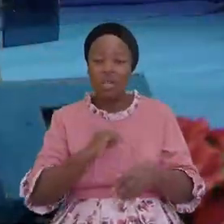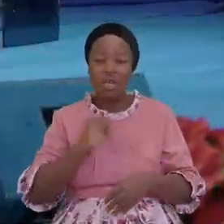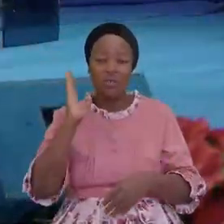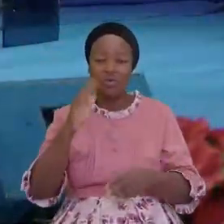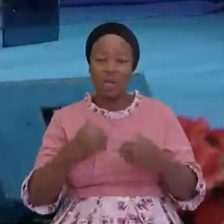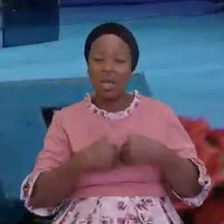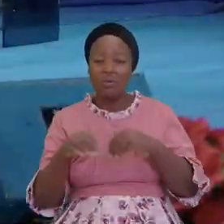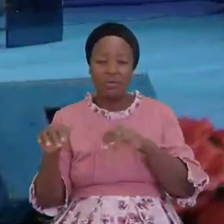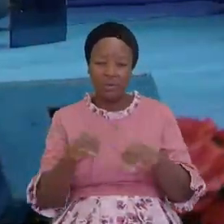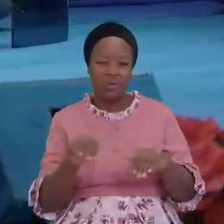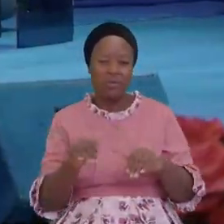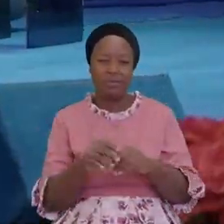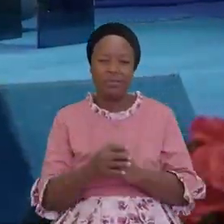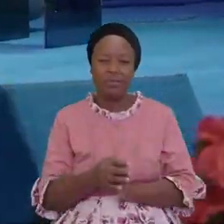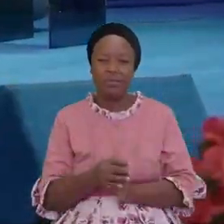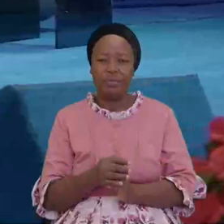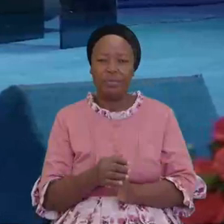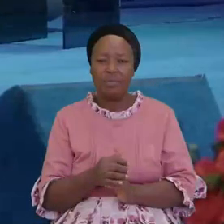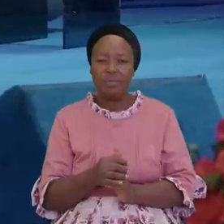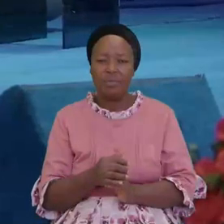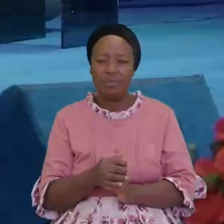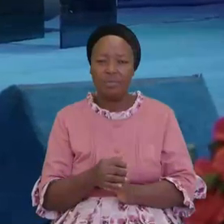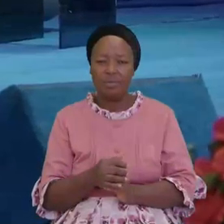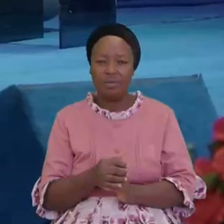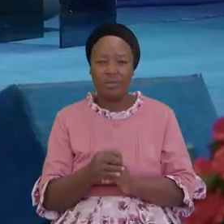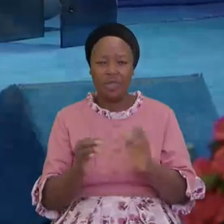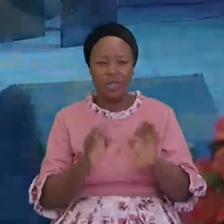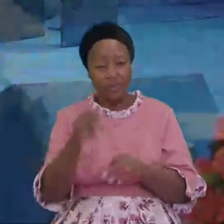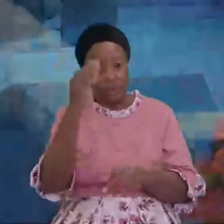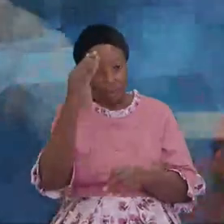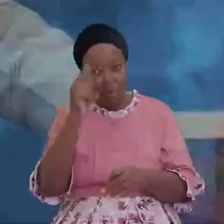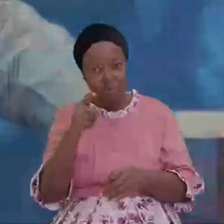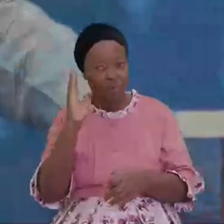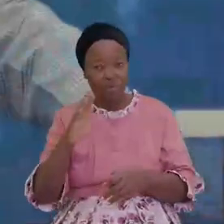Je n'ai pas fait ce que je devrais faire.